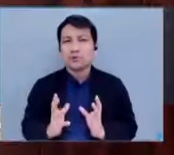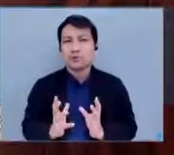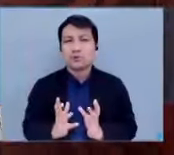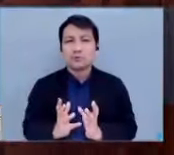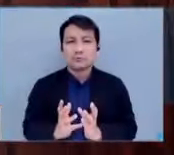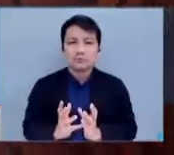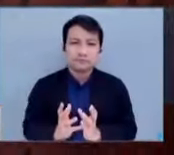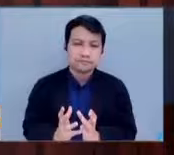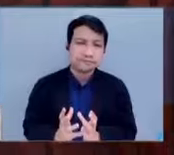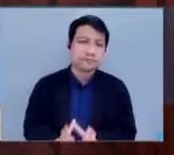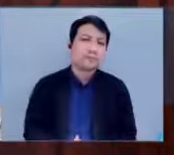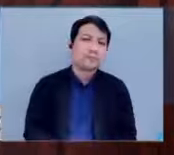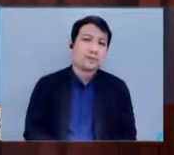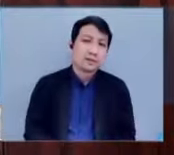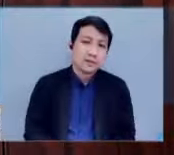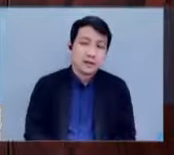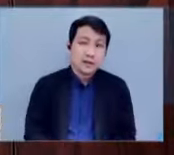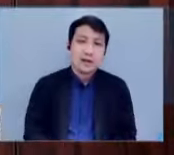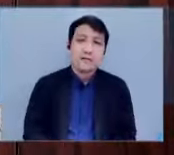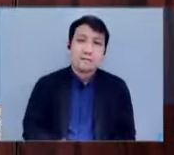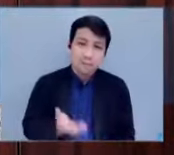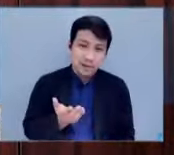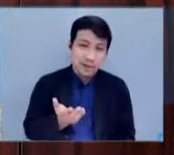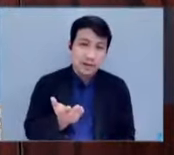mundo sa